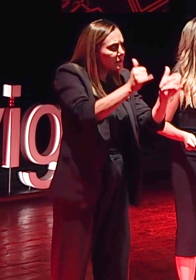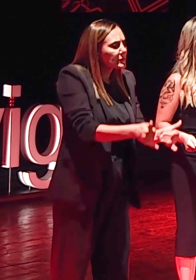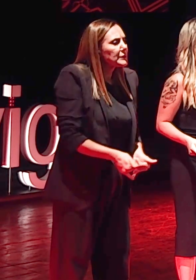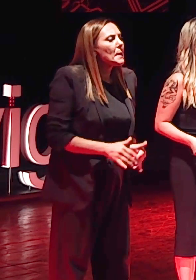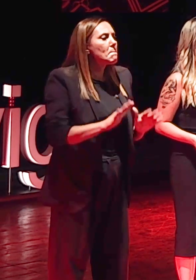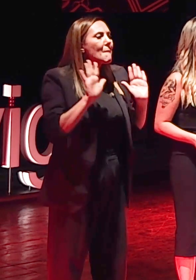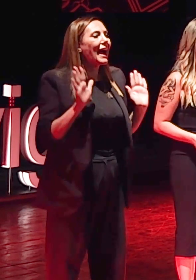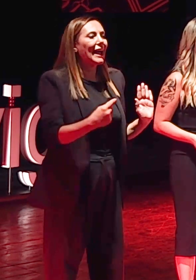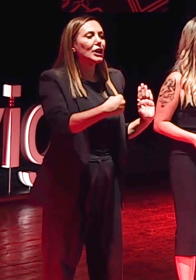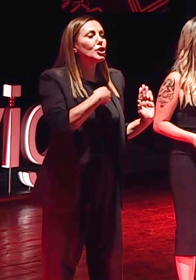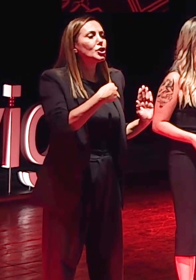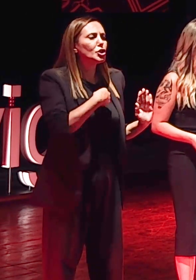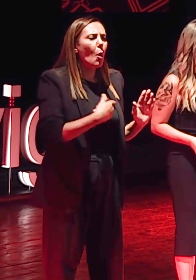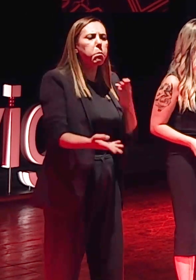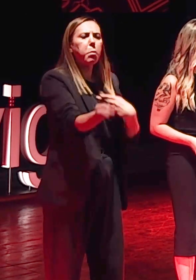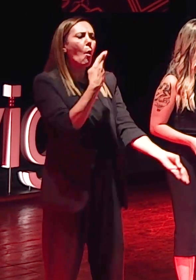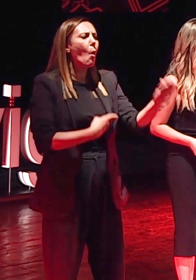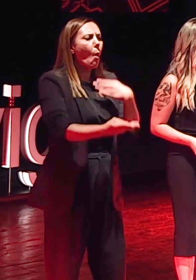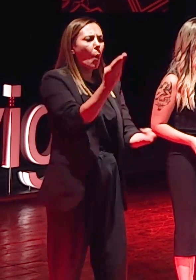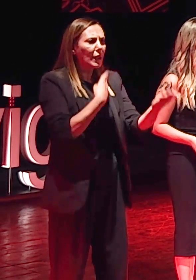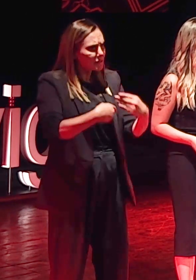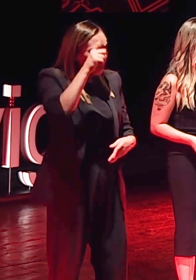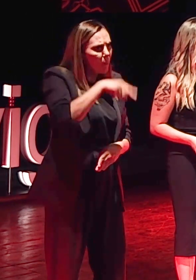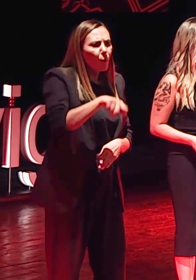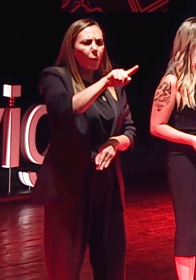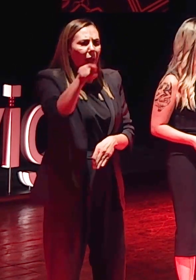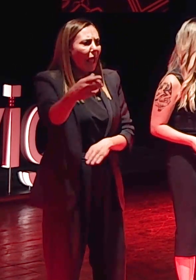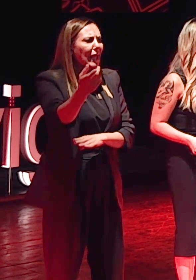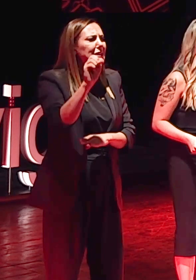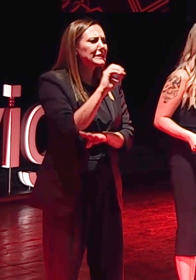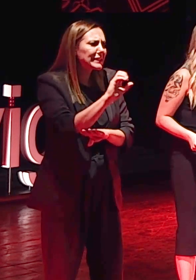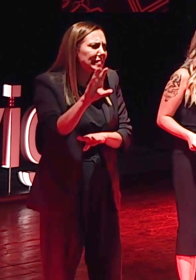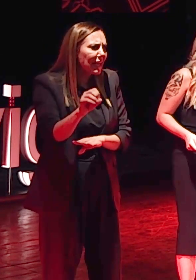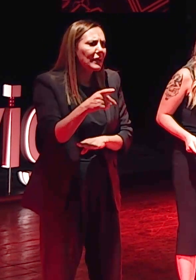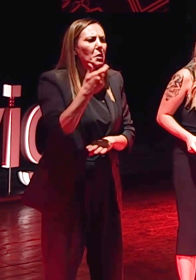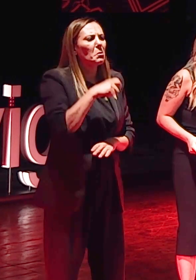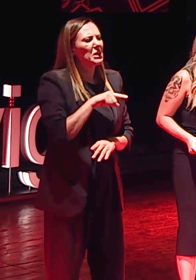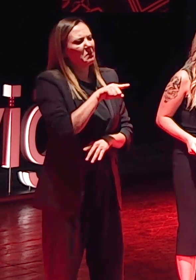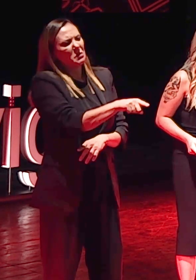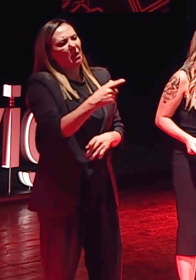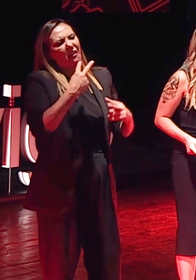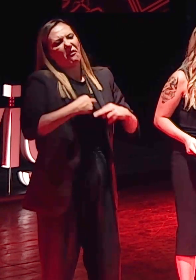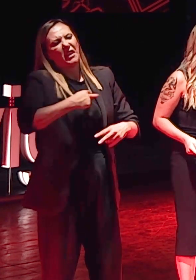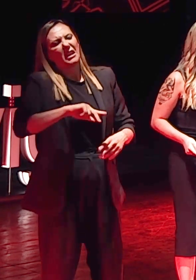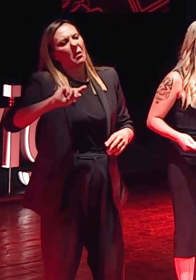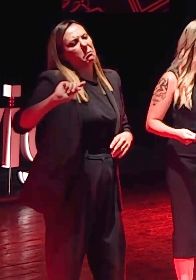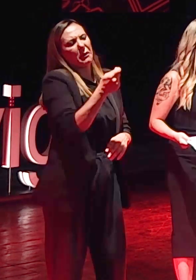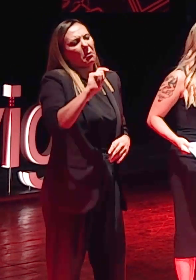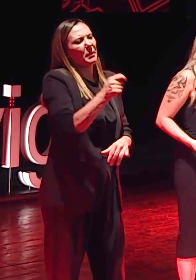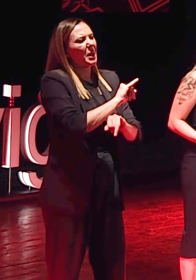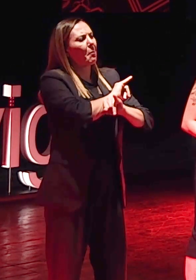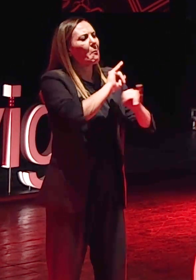ma ioo bullizzata anche dagli stessi inseganti perché non combinerei mai nulla nella vita stai